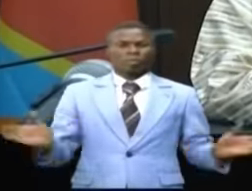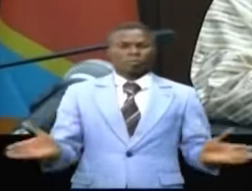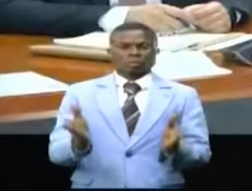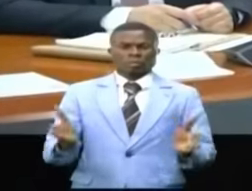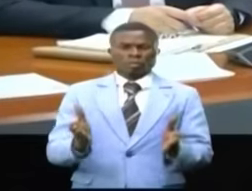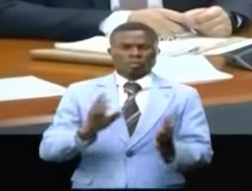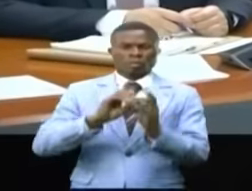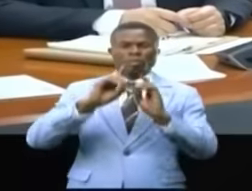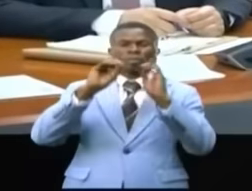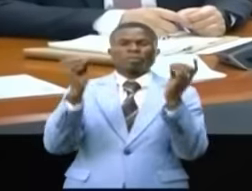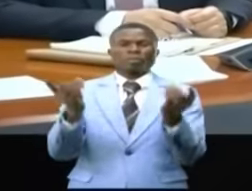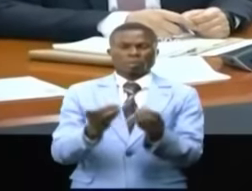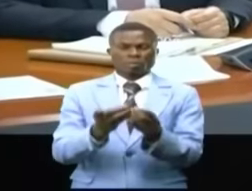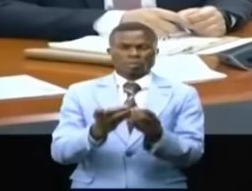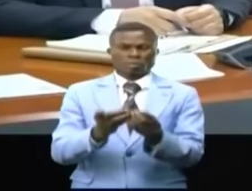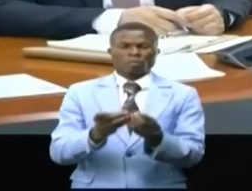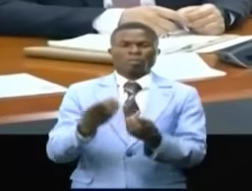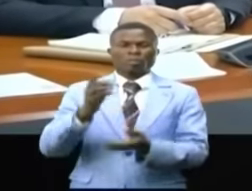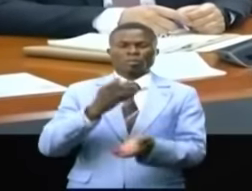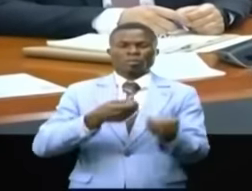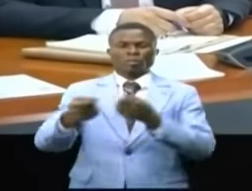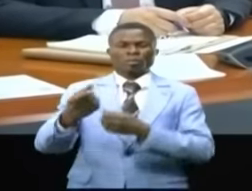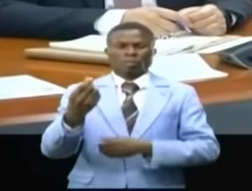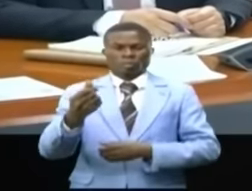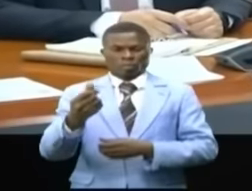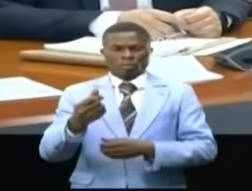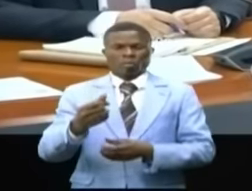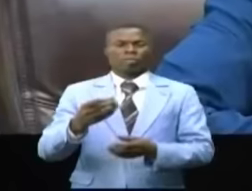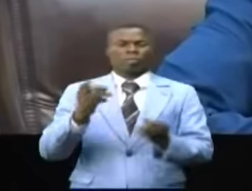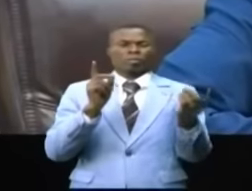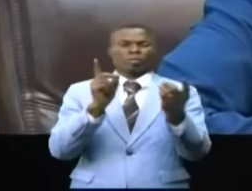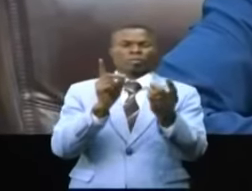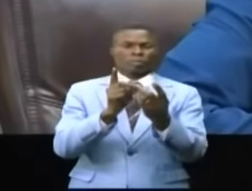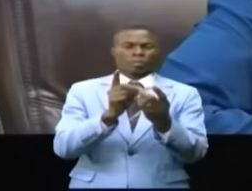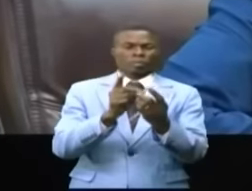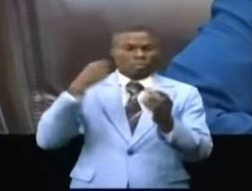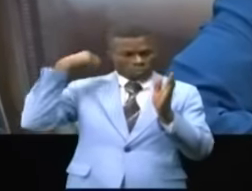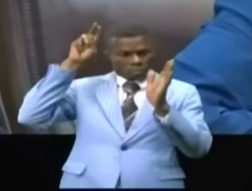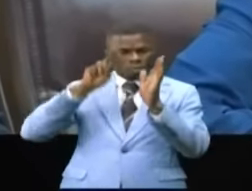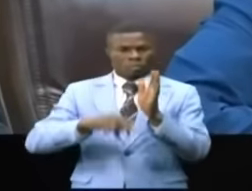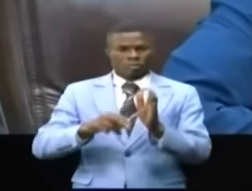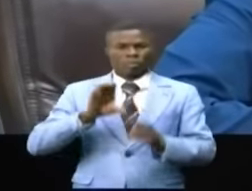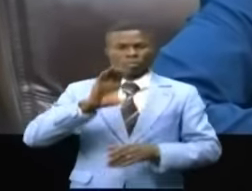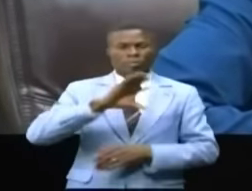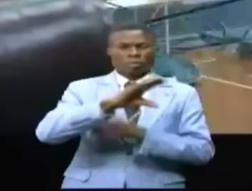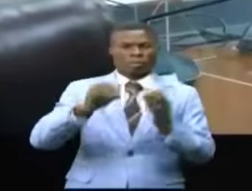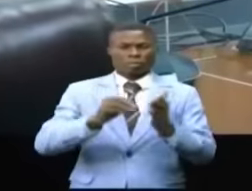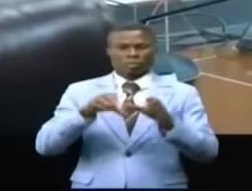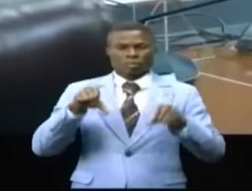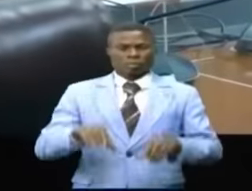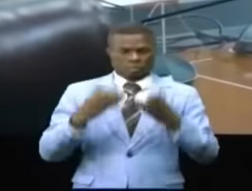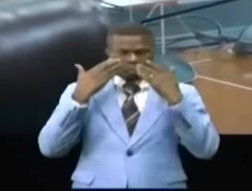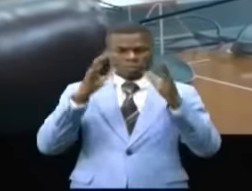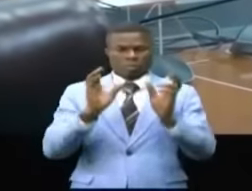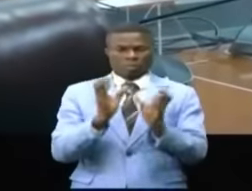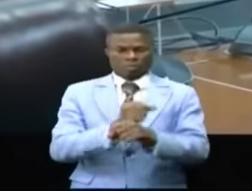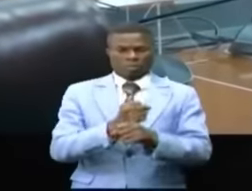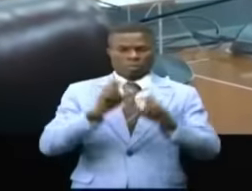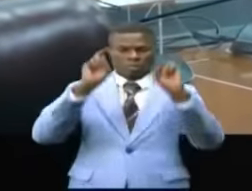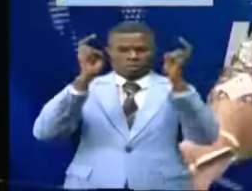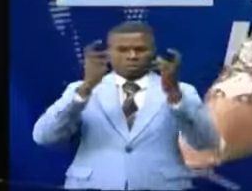par le département des marchés monétaires et des capitaux qui a rencontré le gouverneur de la Banque centrale du Congo. Voici, voilà pour les